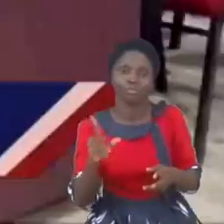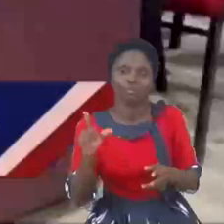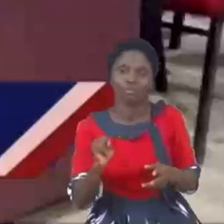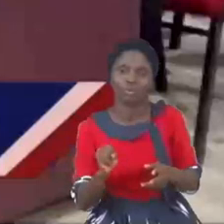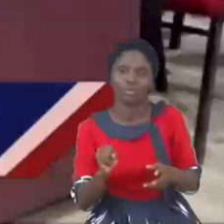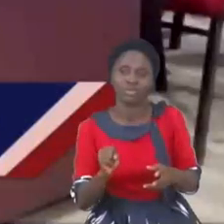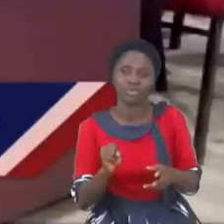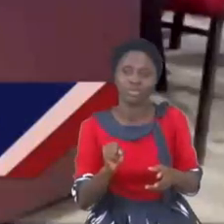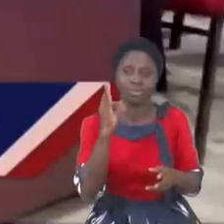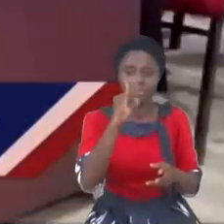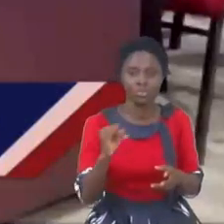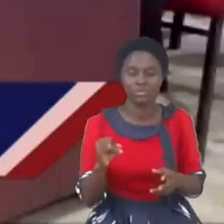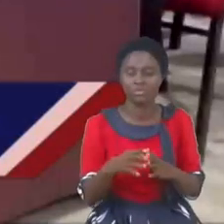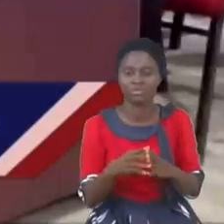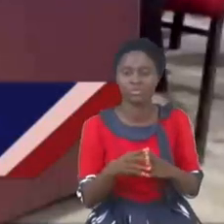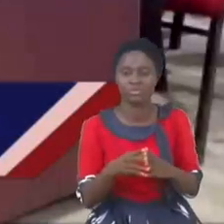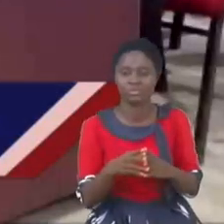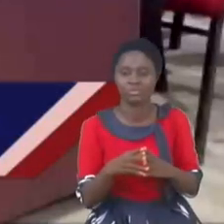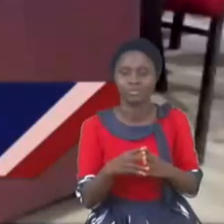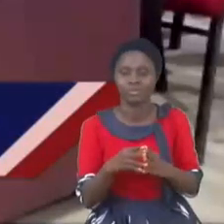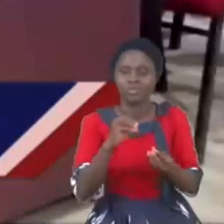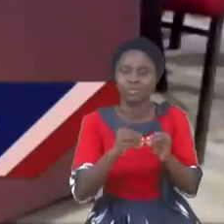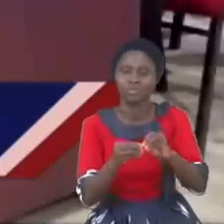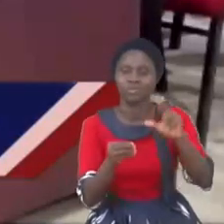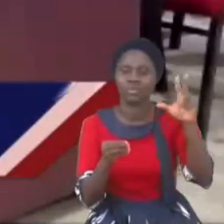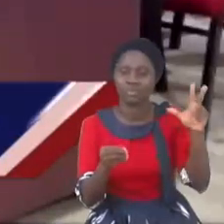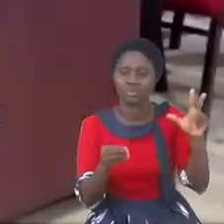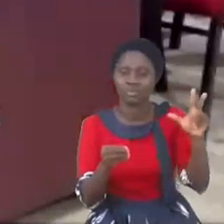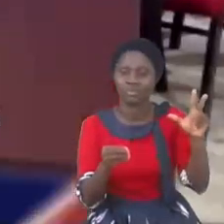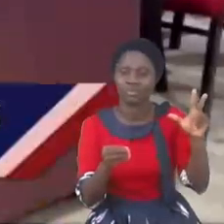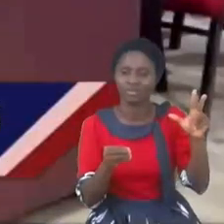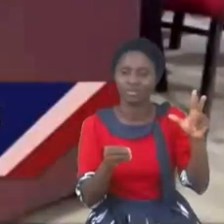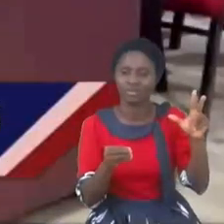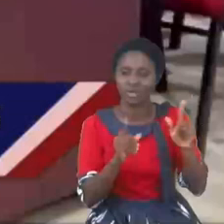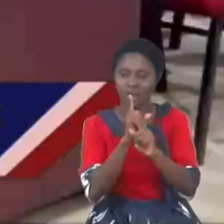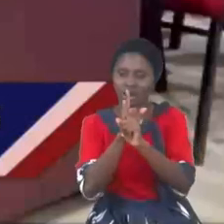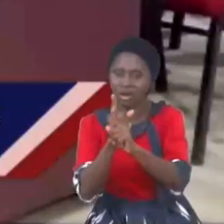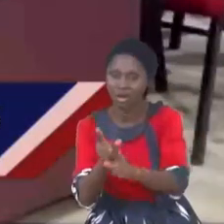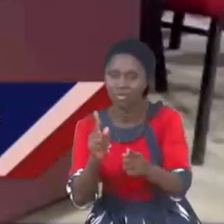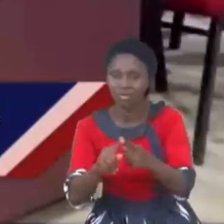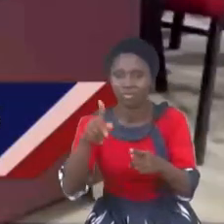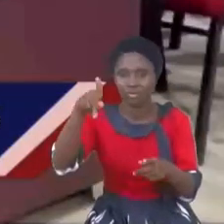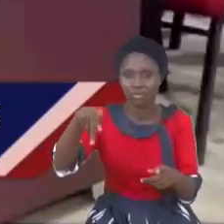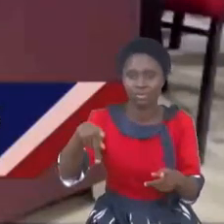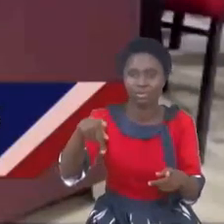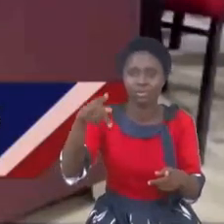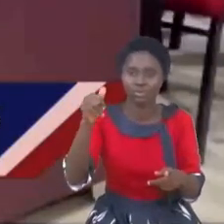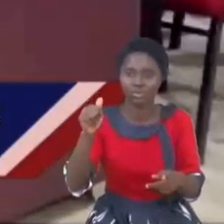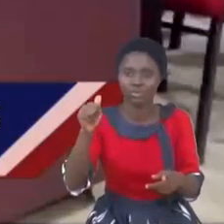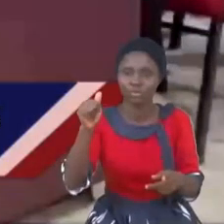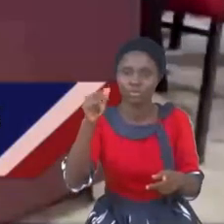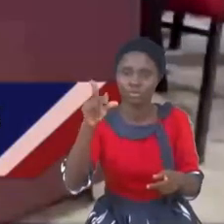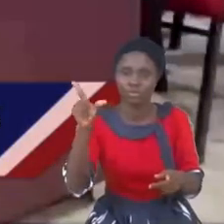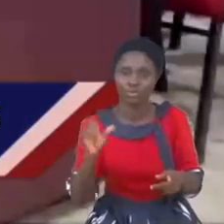Paul malgré l'affliction. Trois, la réponse à la persuasion de Paul en tant